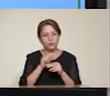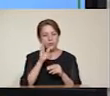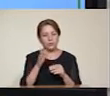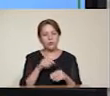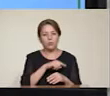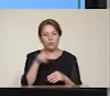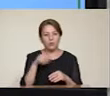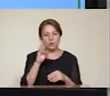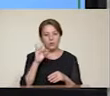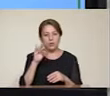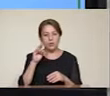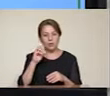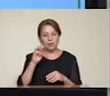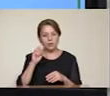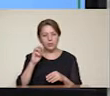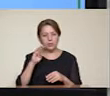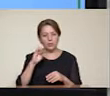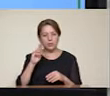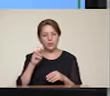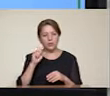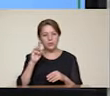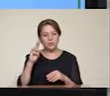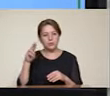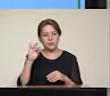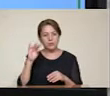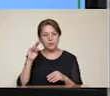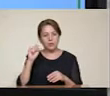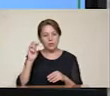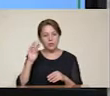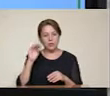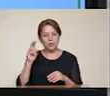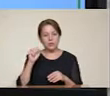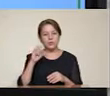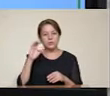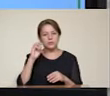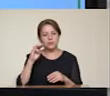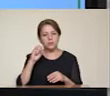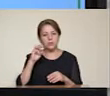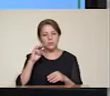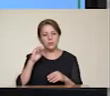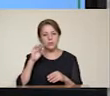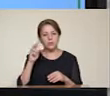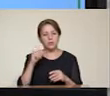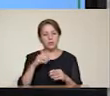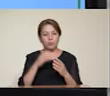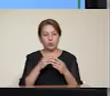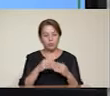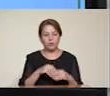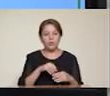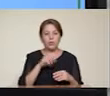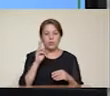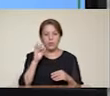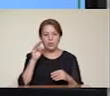bular kinematika, dinamika hamda statika bo'limi. Kinematika bo'limi